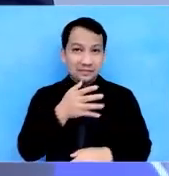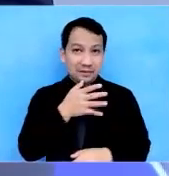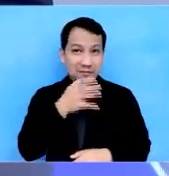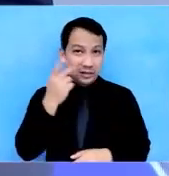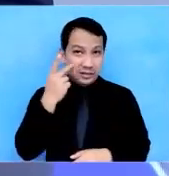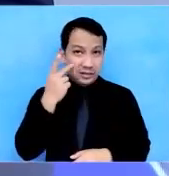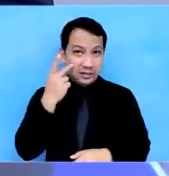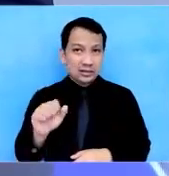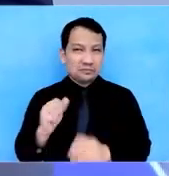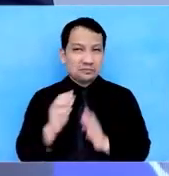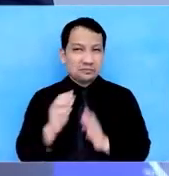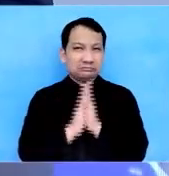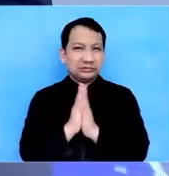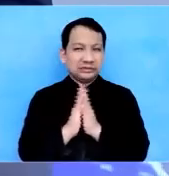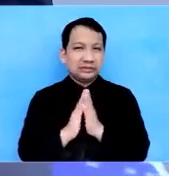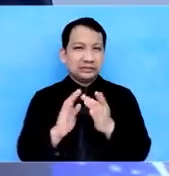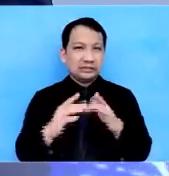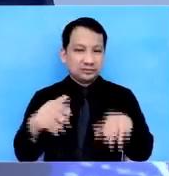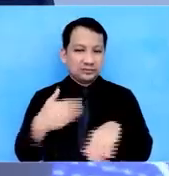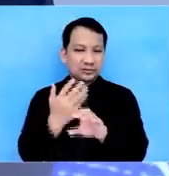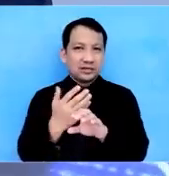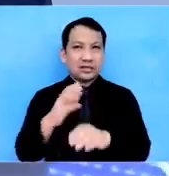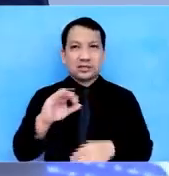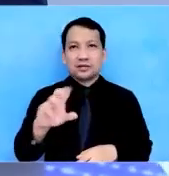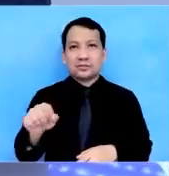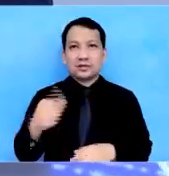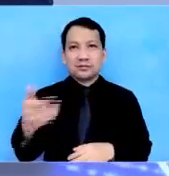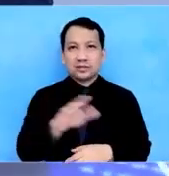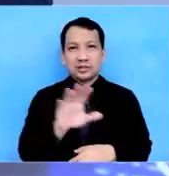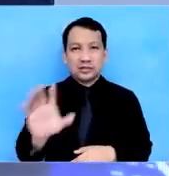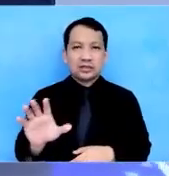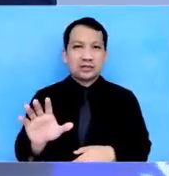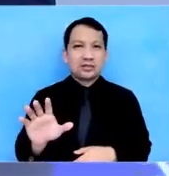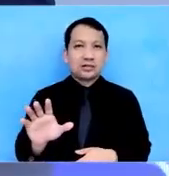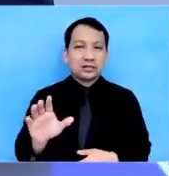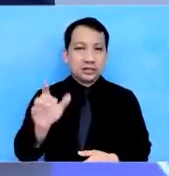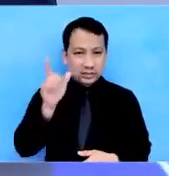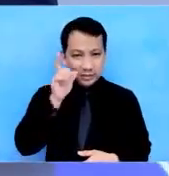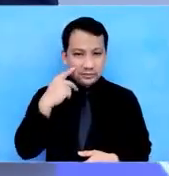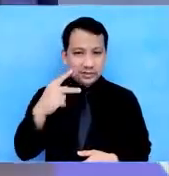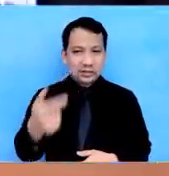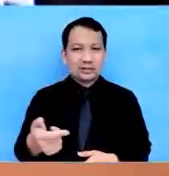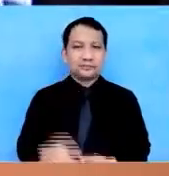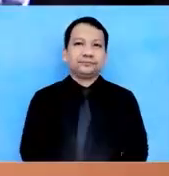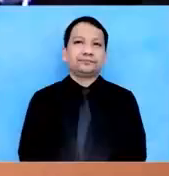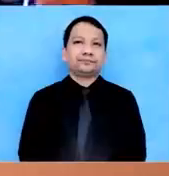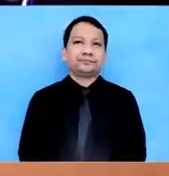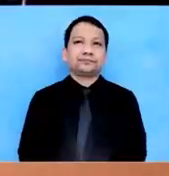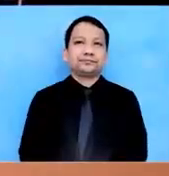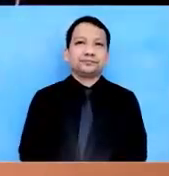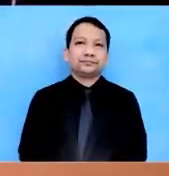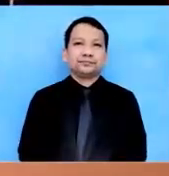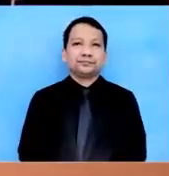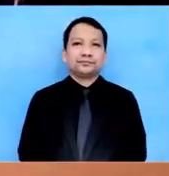Estrada excited na sa pagiging on-cam kapitana. Nasa frontline ng balitang yan, si Laila Pangilinan.